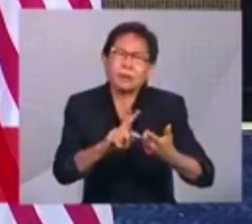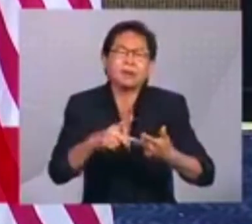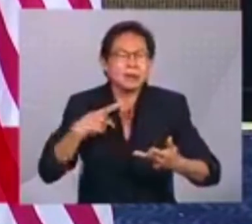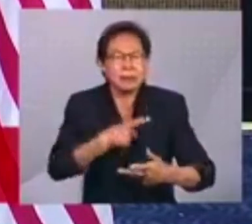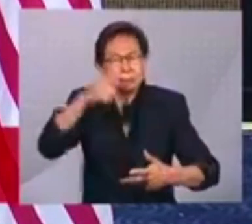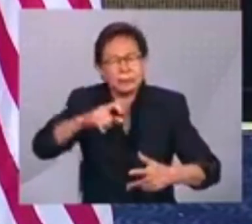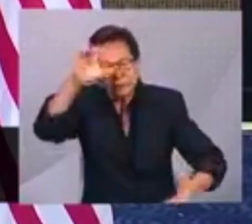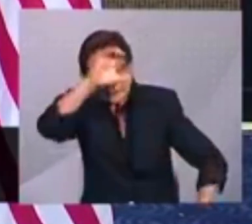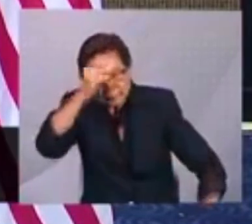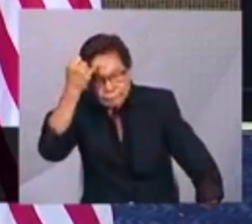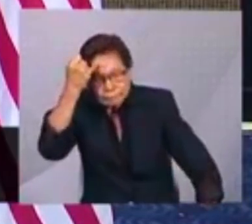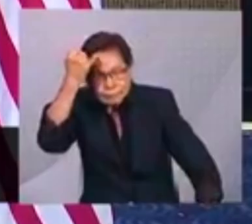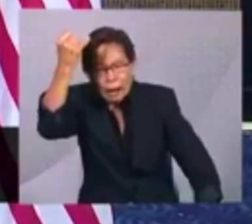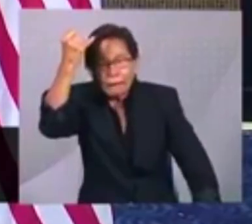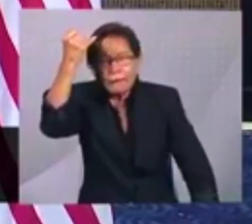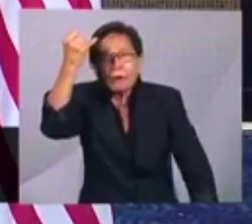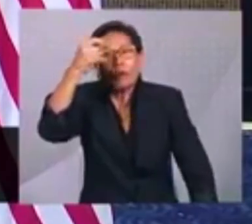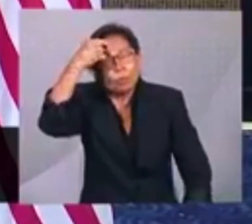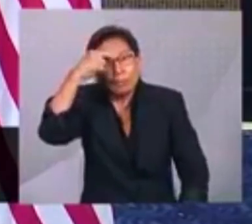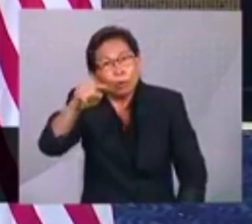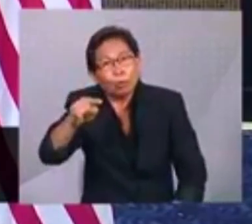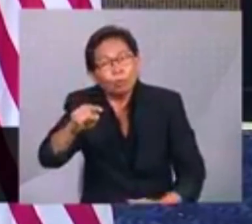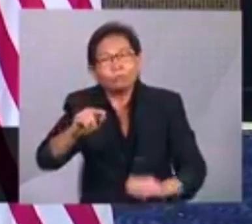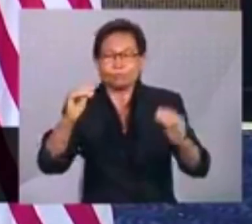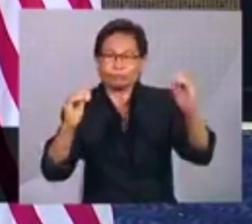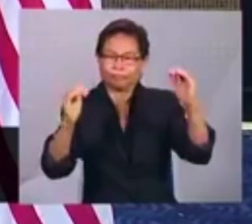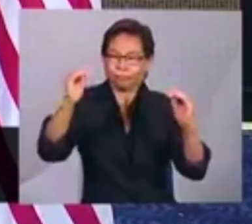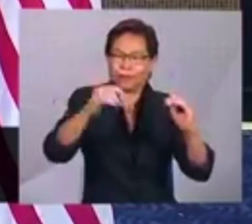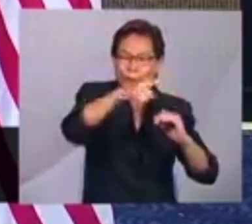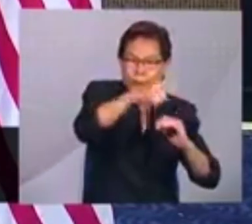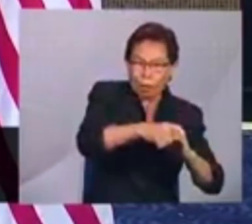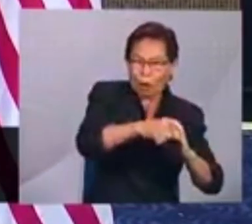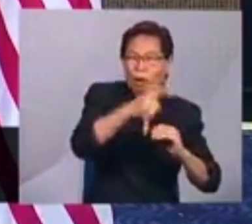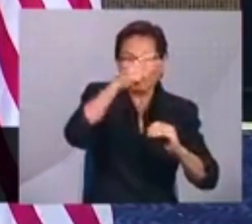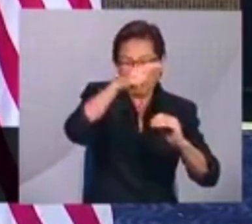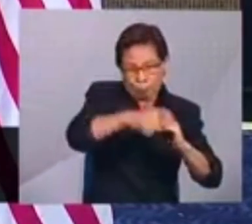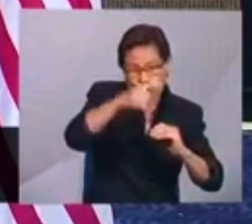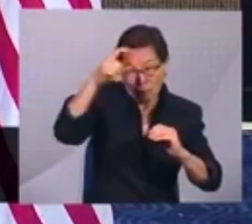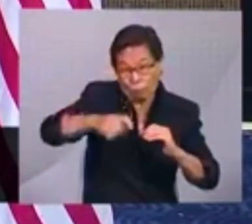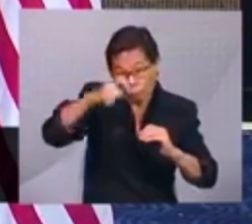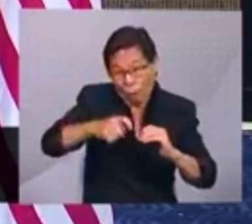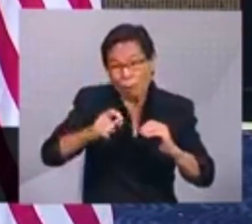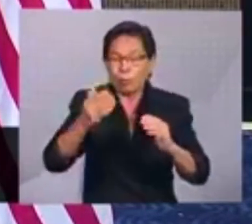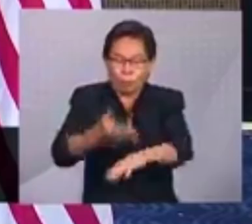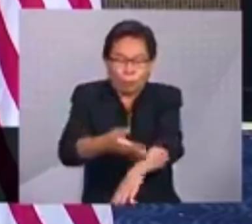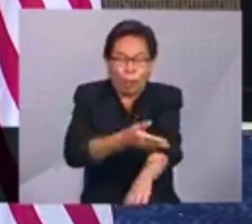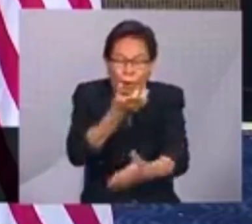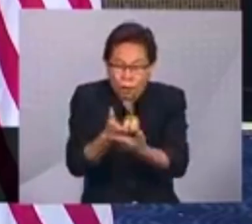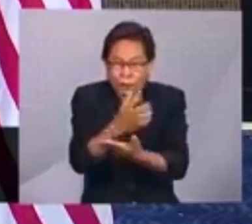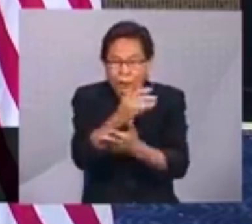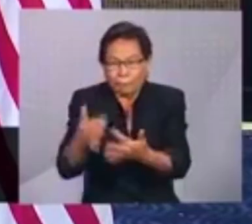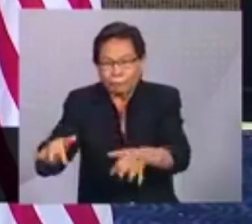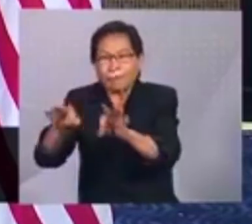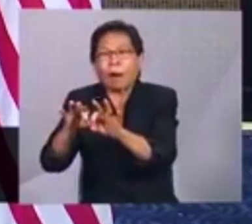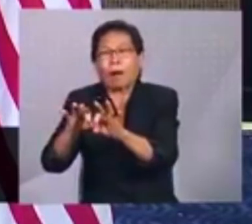kita misi Cari jalan untuk mengimbangi keperluan untuk memulihkan ekonomi negara dan